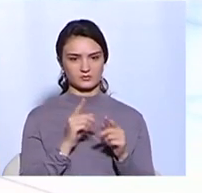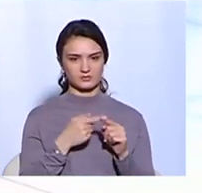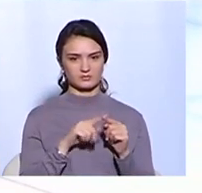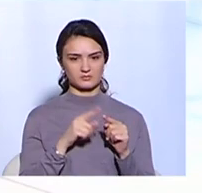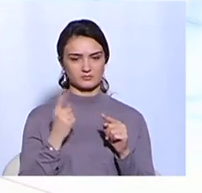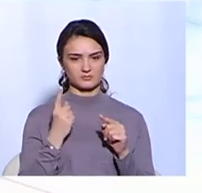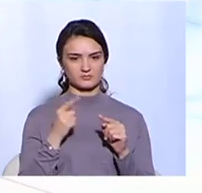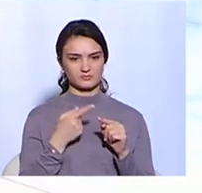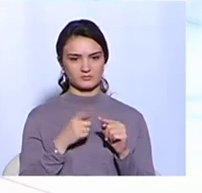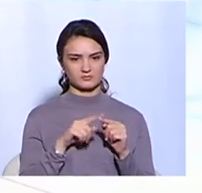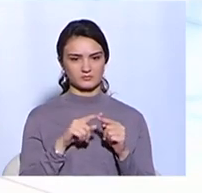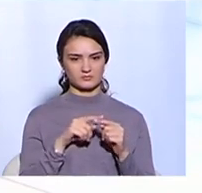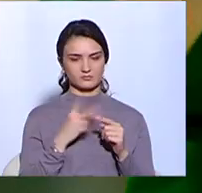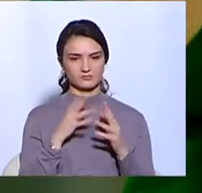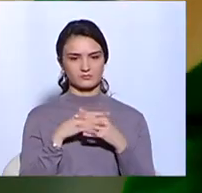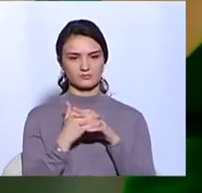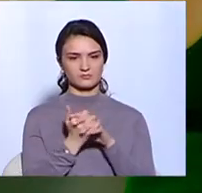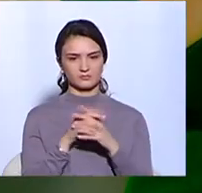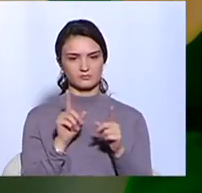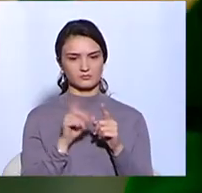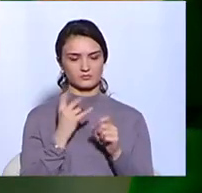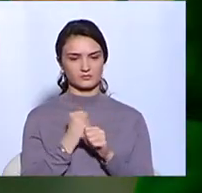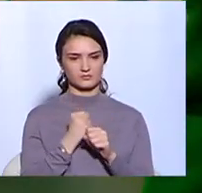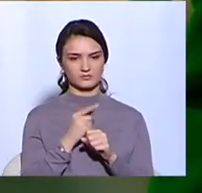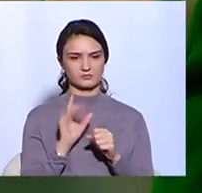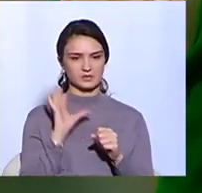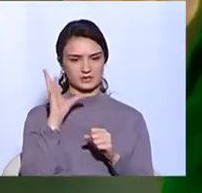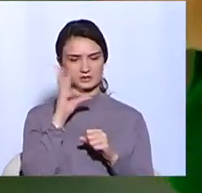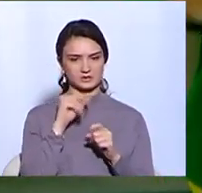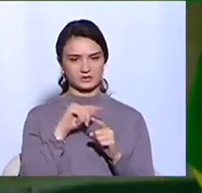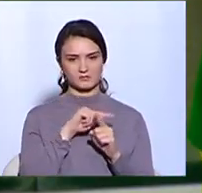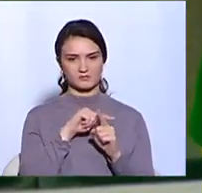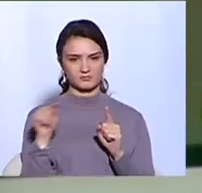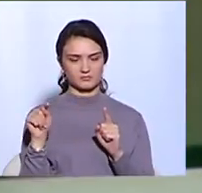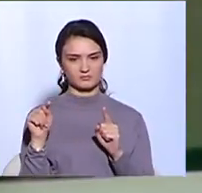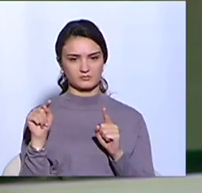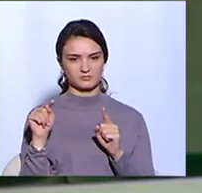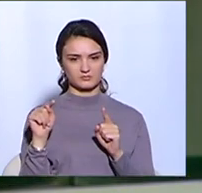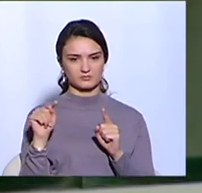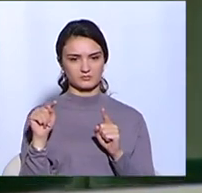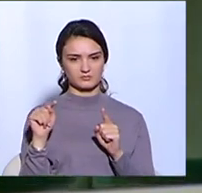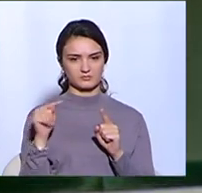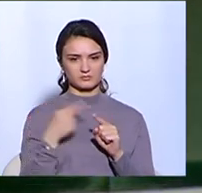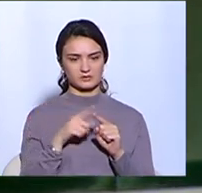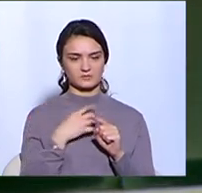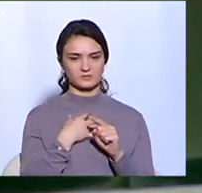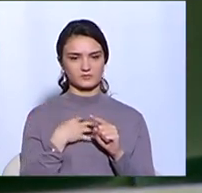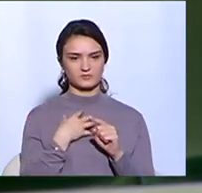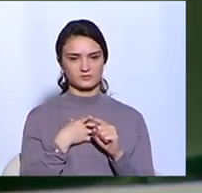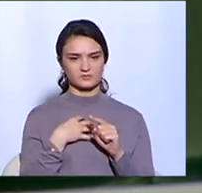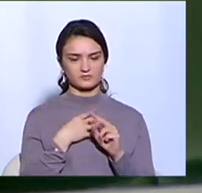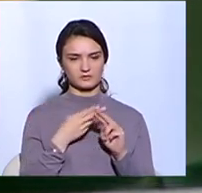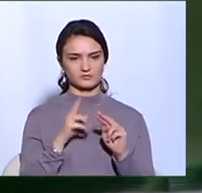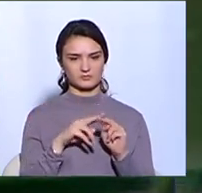პირობითად 10 მოძრაობა, 2 ნისლა დაგროვდეს მთელი დღის განმავლობაში. მაგრამ ეს არის ძალიან მნიშვნელოვანი, იმიტომ